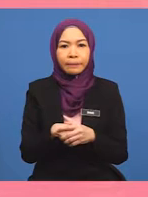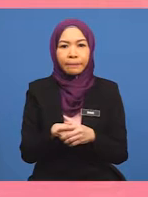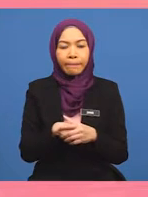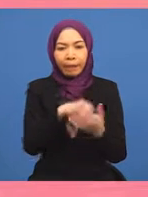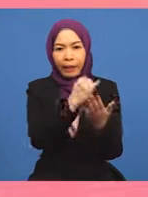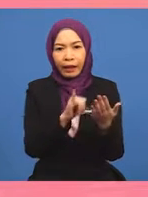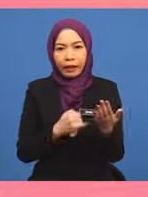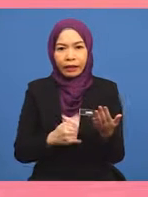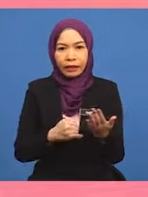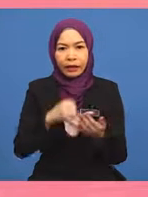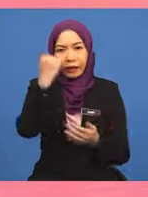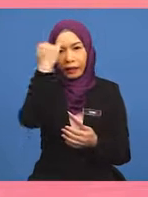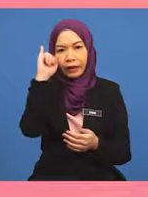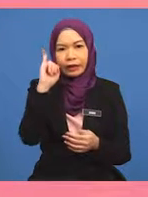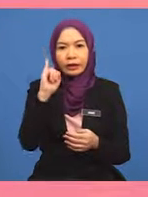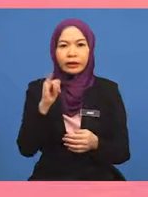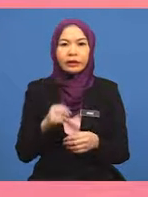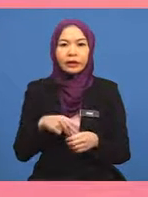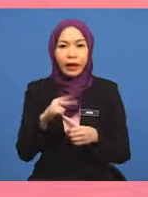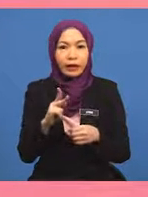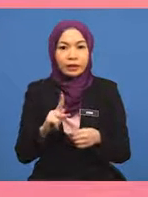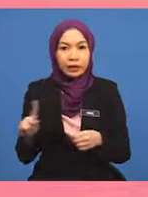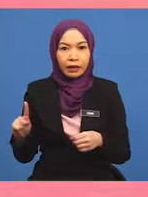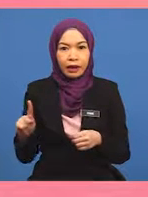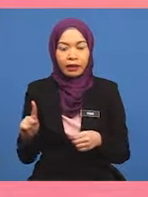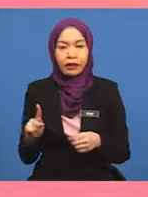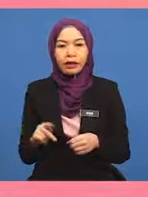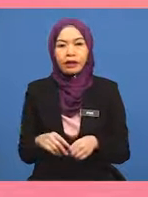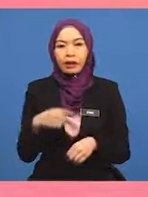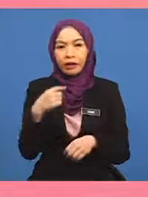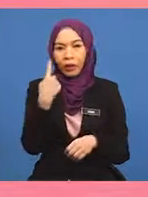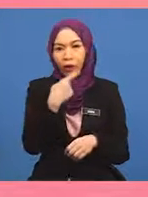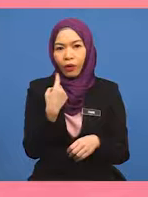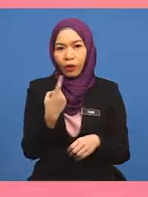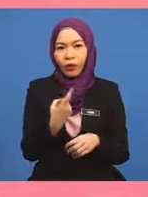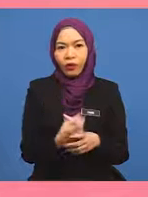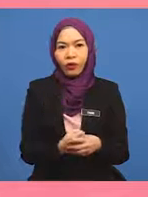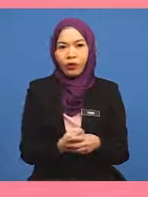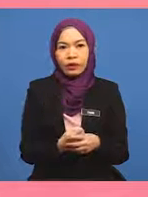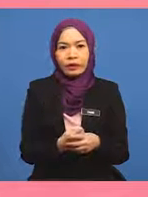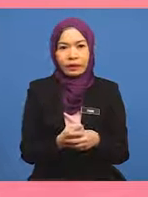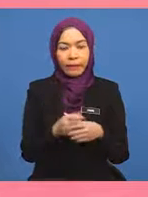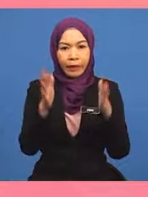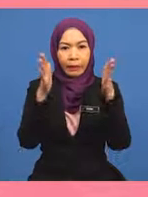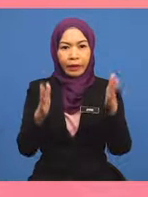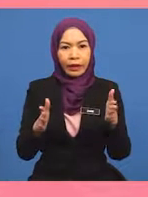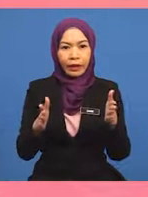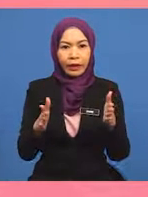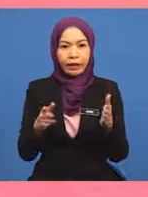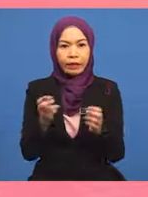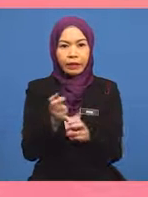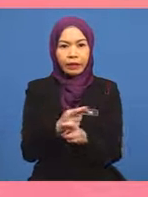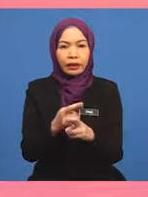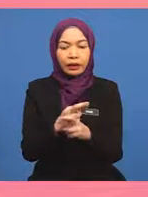Lakaran idea yang dihasilkan oleh pereka bentuk perlu mengikuti elemen